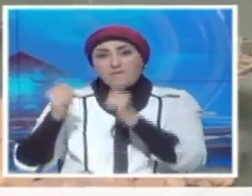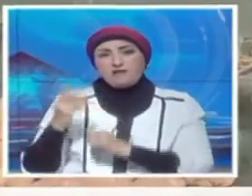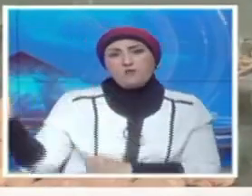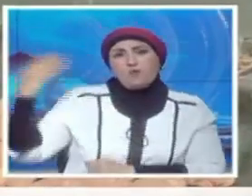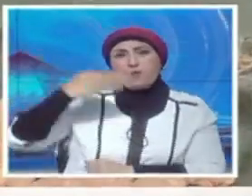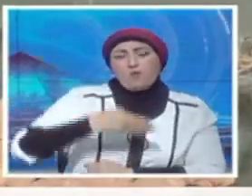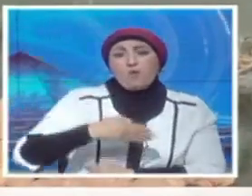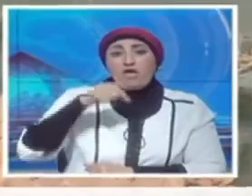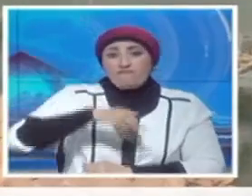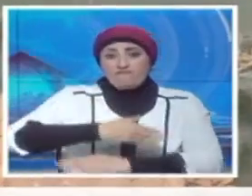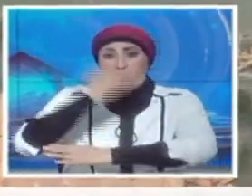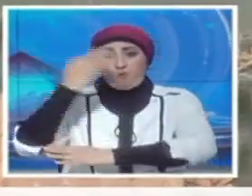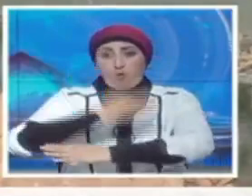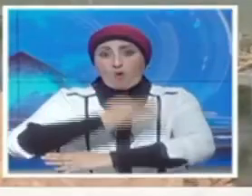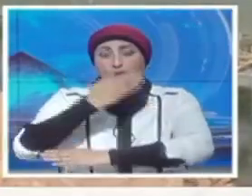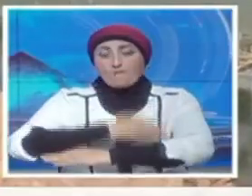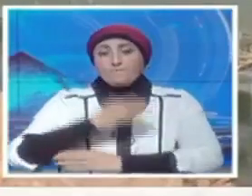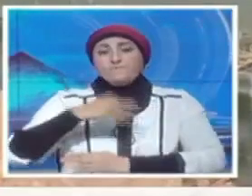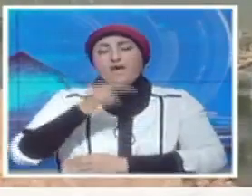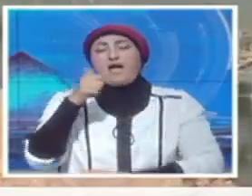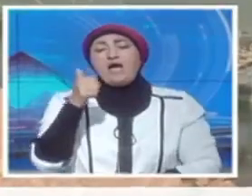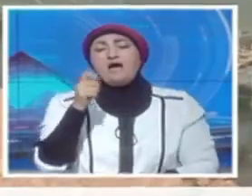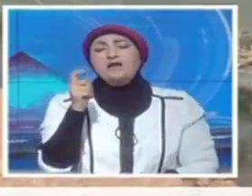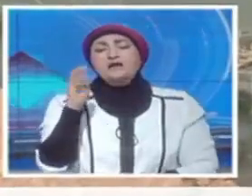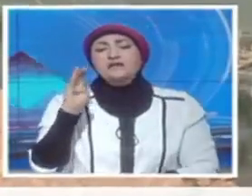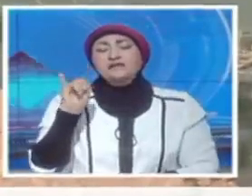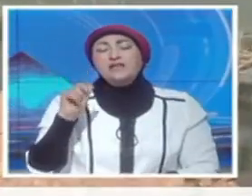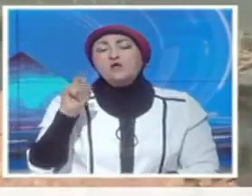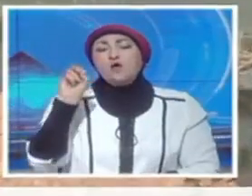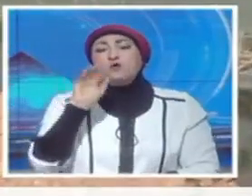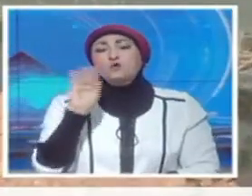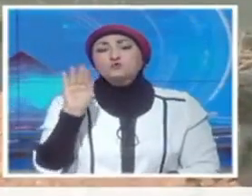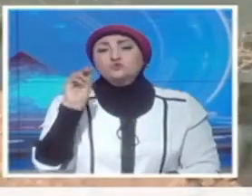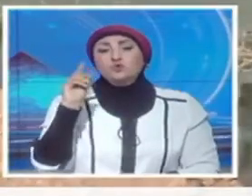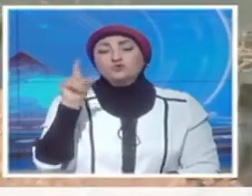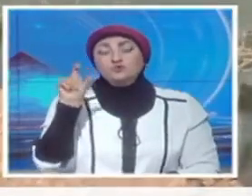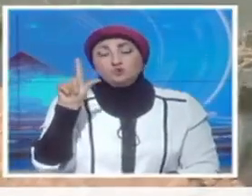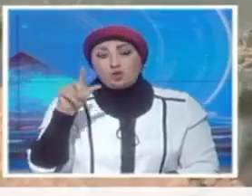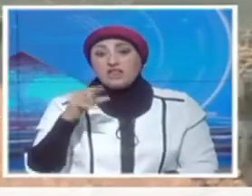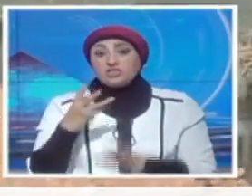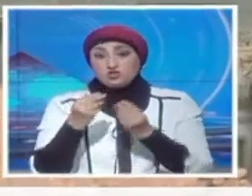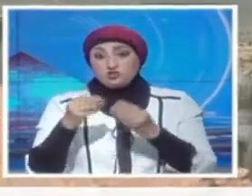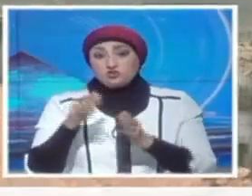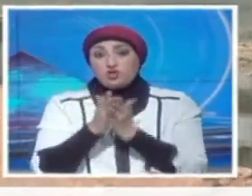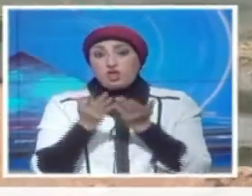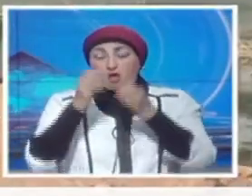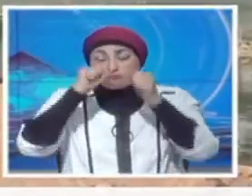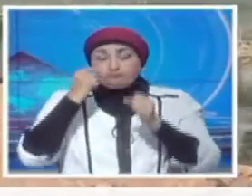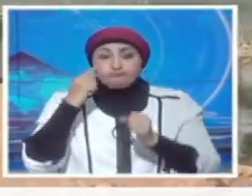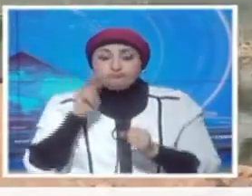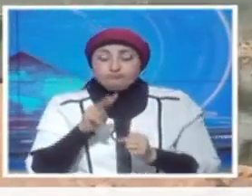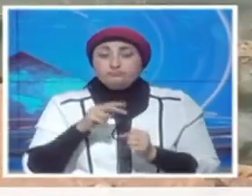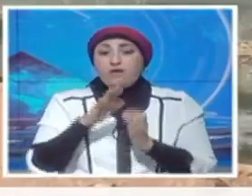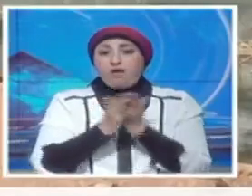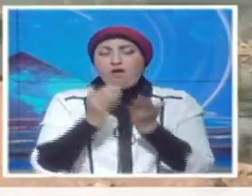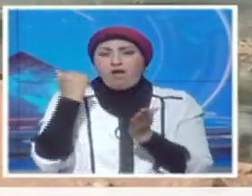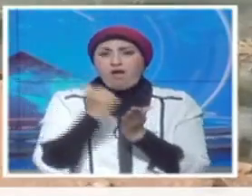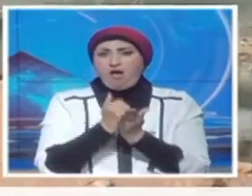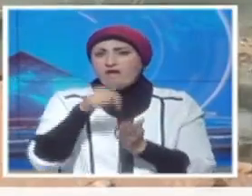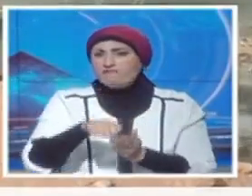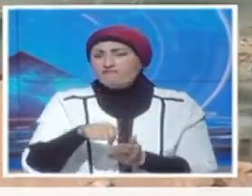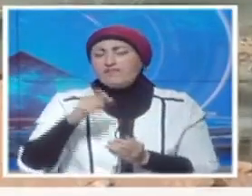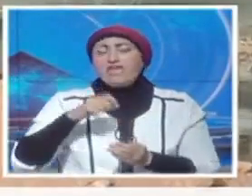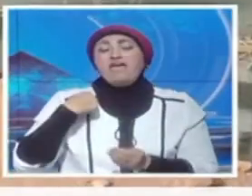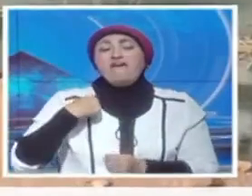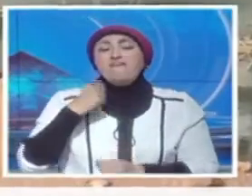وصلوا إلى المعابر الحدودية أبرزهم معبر أركين ومعبر قسطل الحدودي. هناك العديد من الجنسيات التي وصلت إلى الأراضي المصرية أبرزهم من